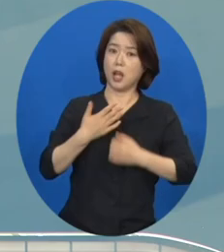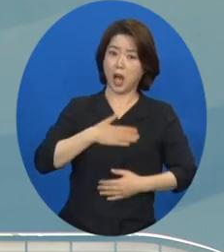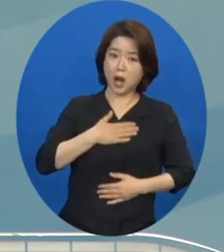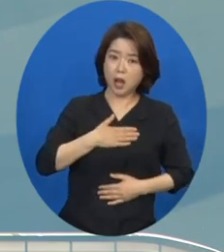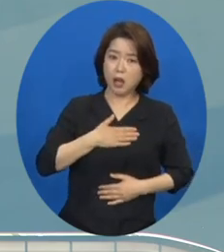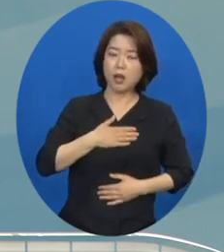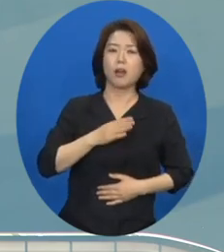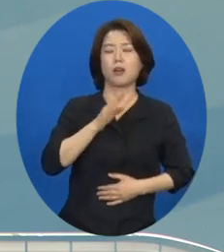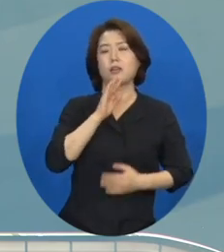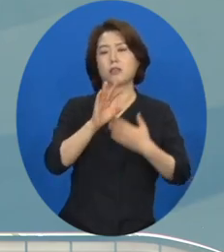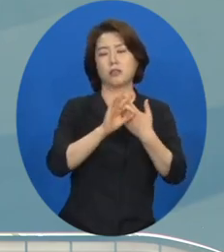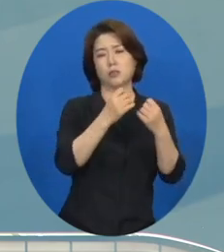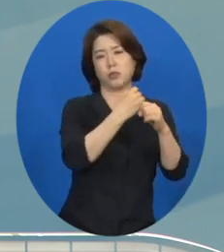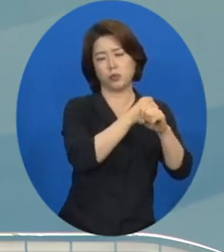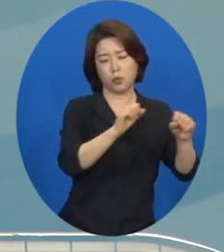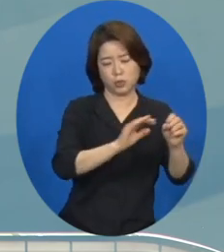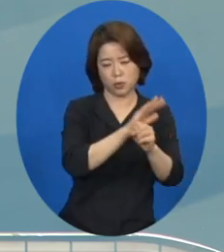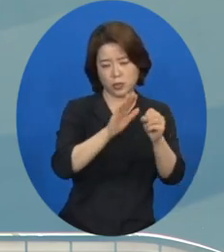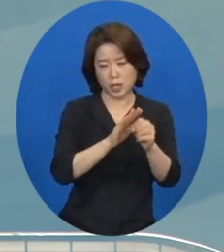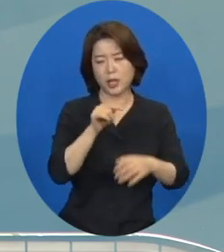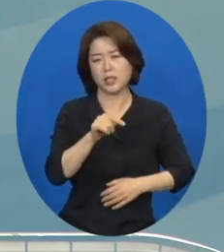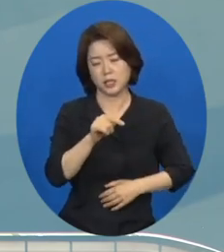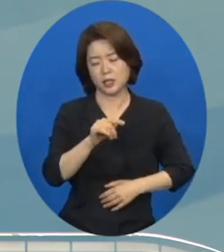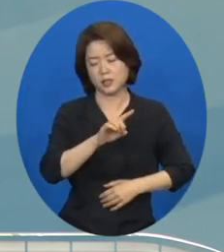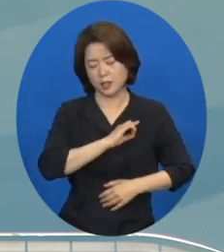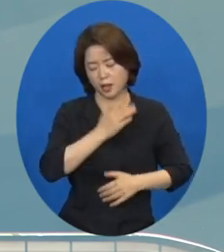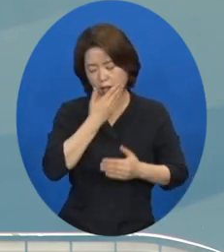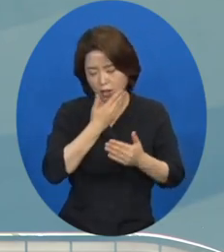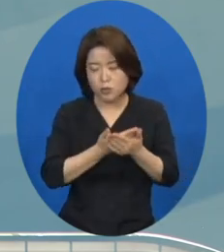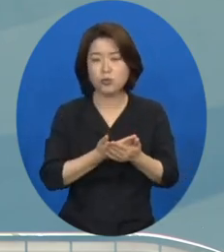용서하고 사랑하는 것이 우리에게 가장 중요하죠.